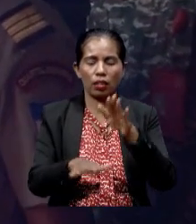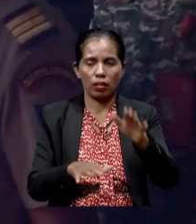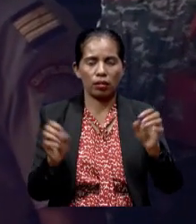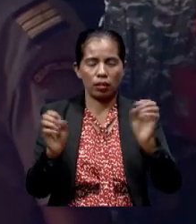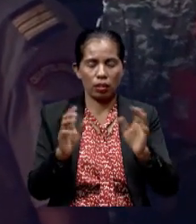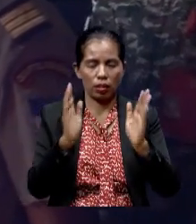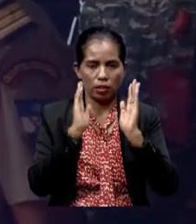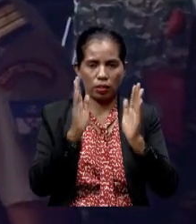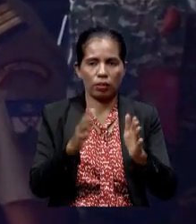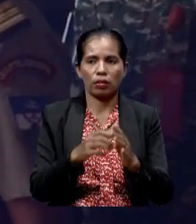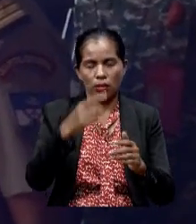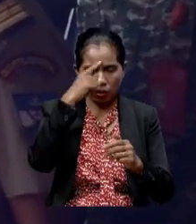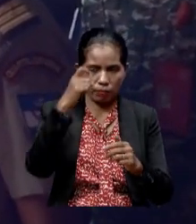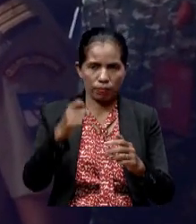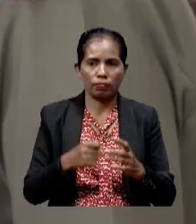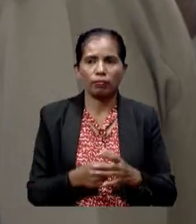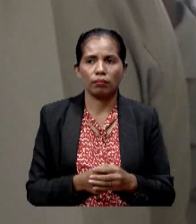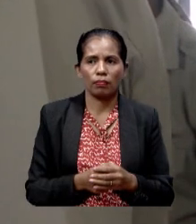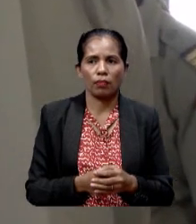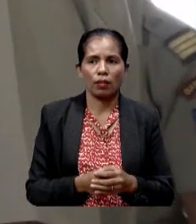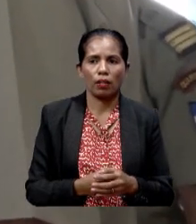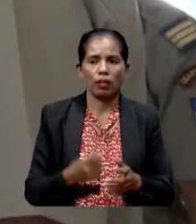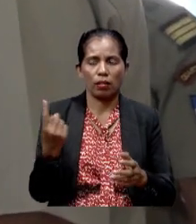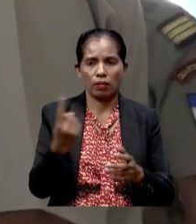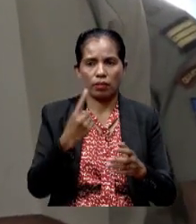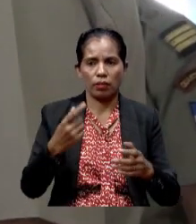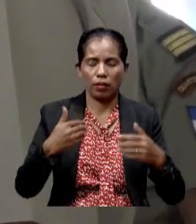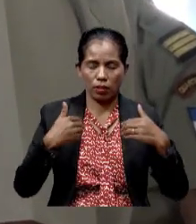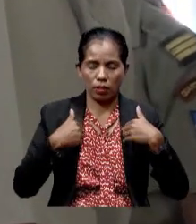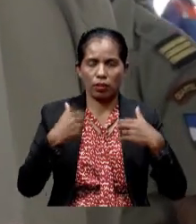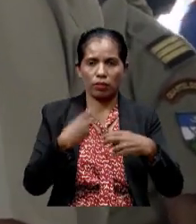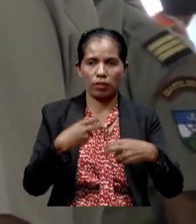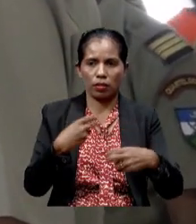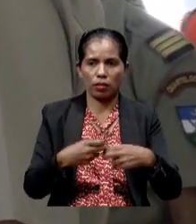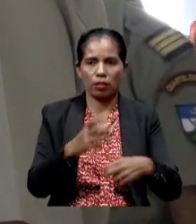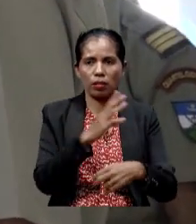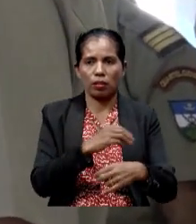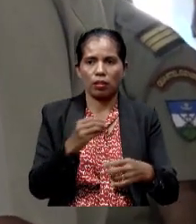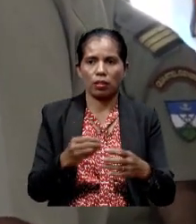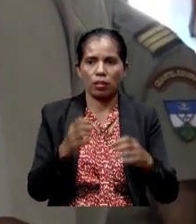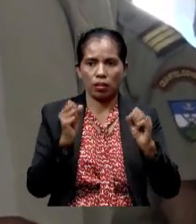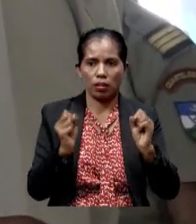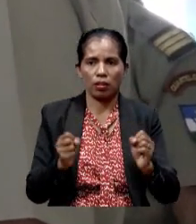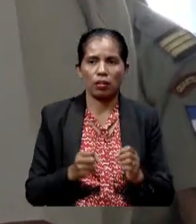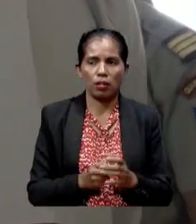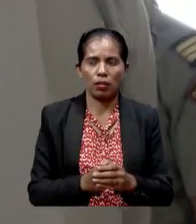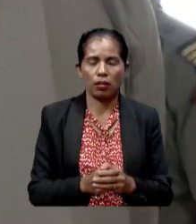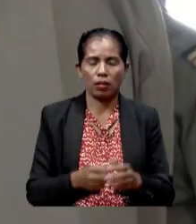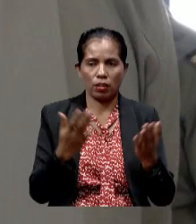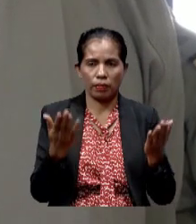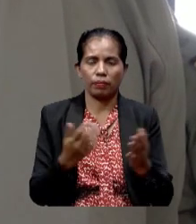sama tapi memang sempre iya obstakus mesti usah obstakus ini kita beli tekat kata ini